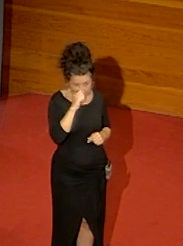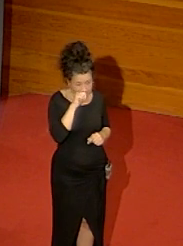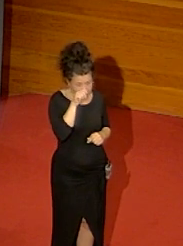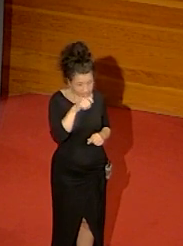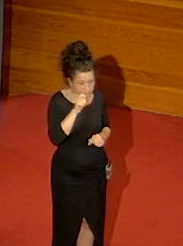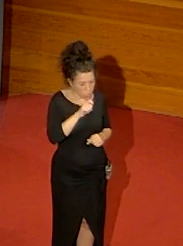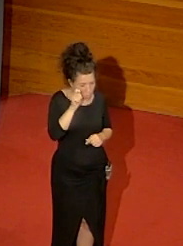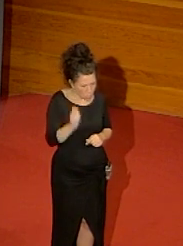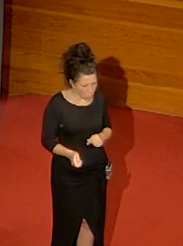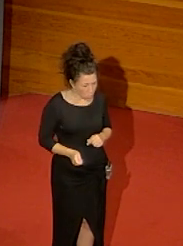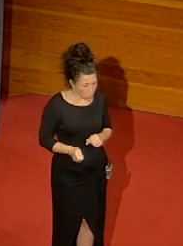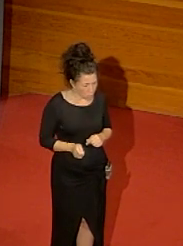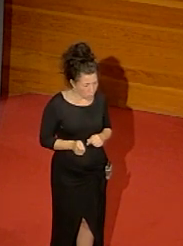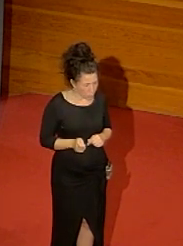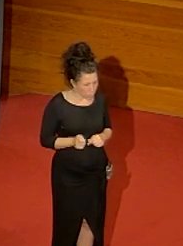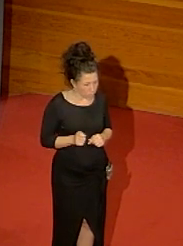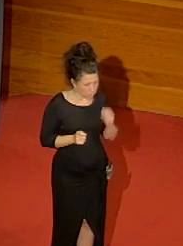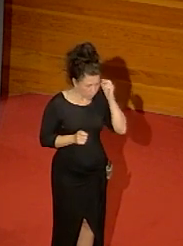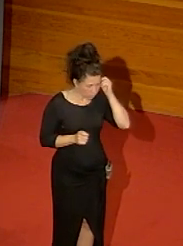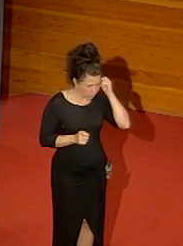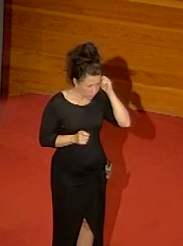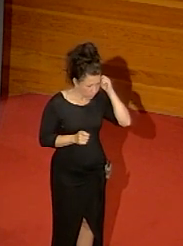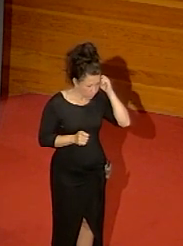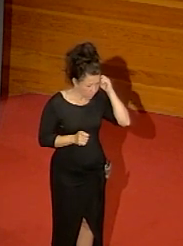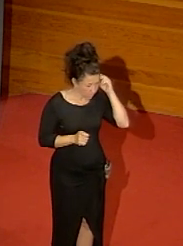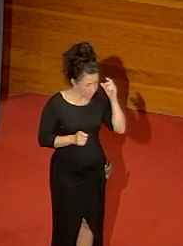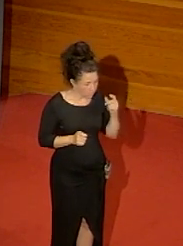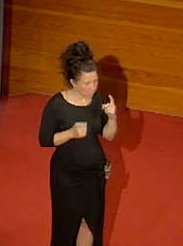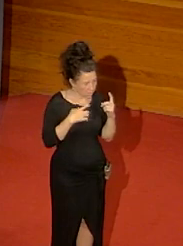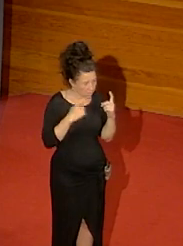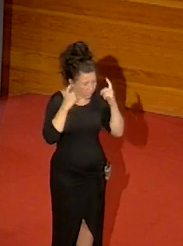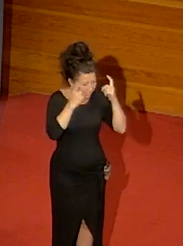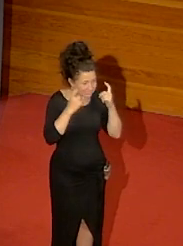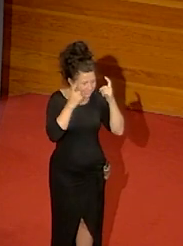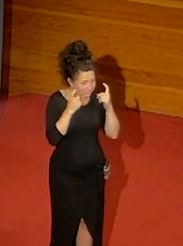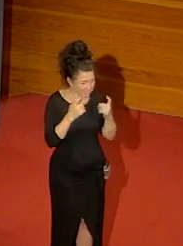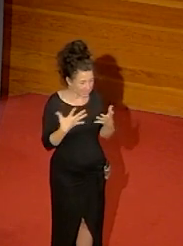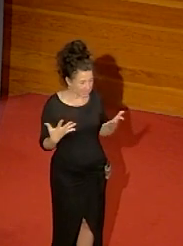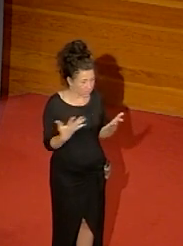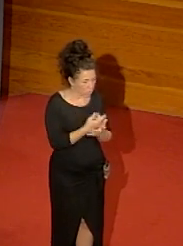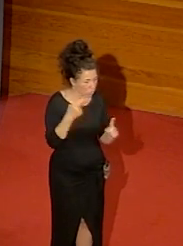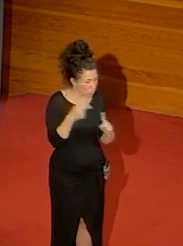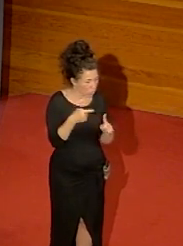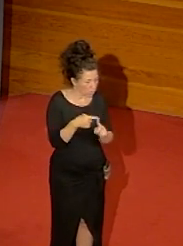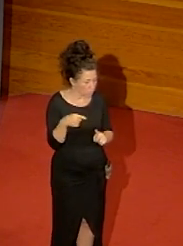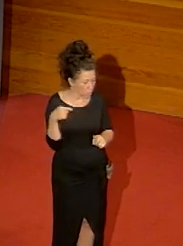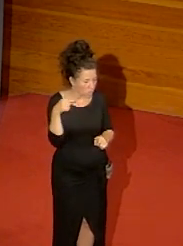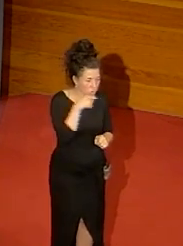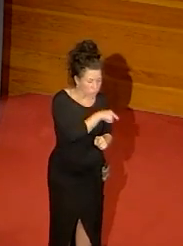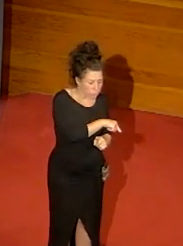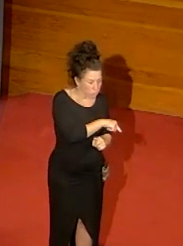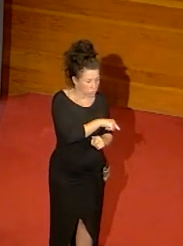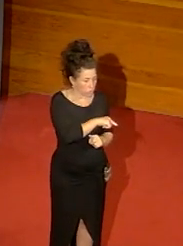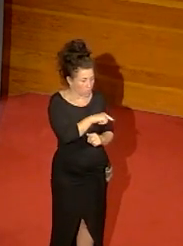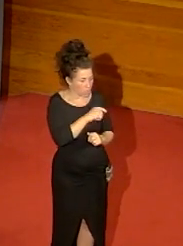Ukrainak alegin guztiak egin zituen Errusiarekin bizkarra sortzeko. Errusiak ez zuen inbaditu behar, Ukrainak Donbaseko